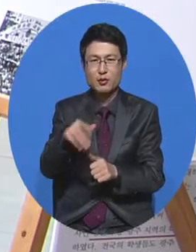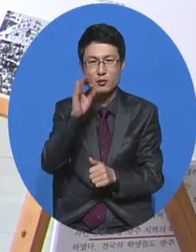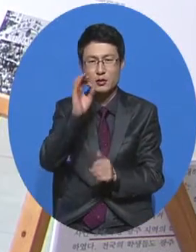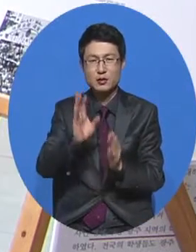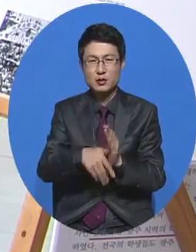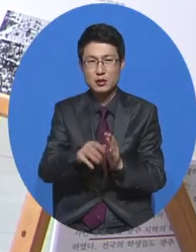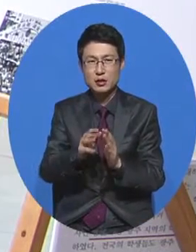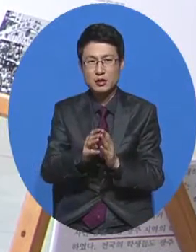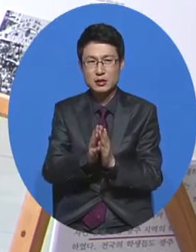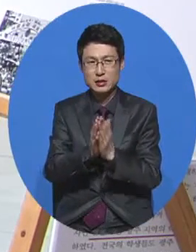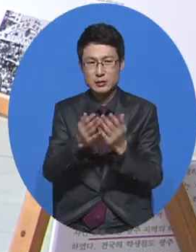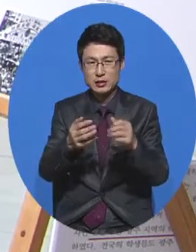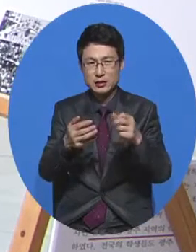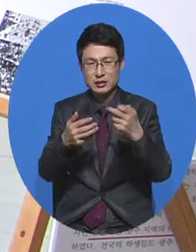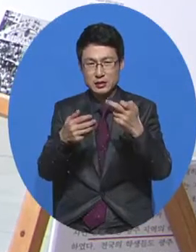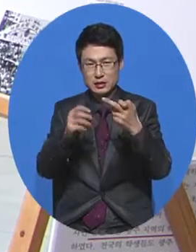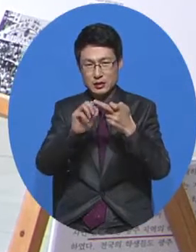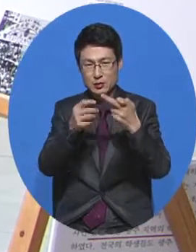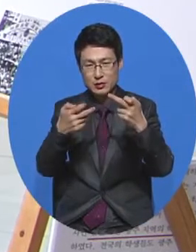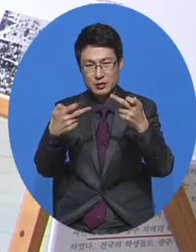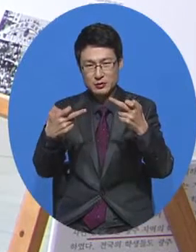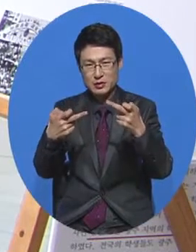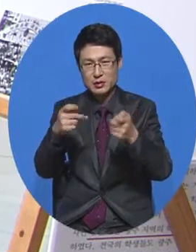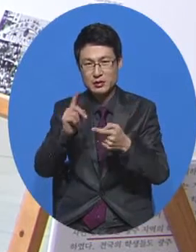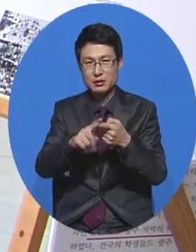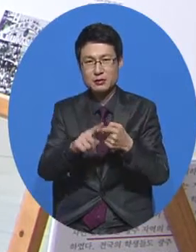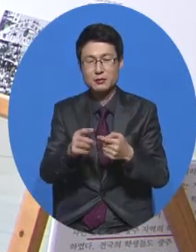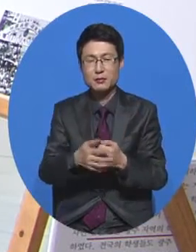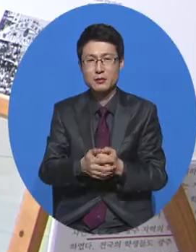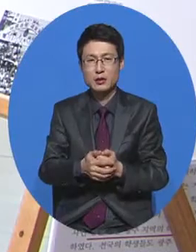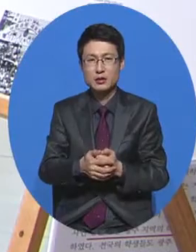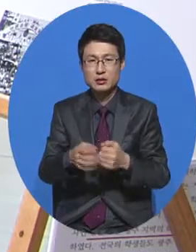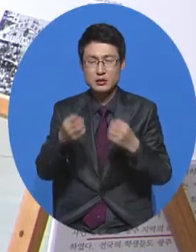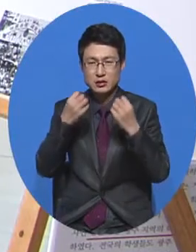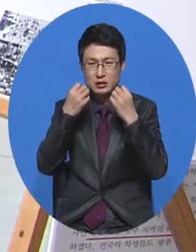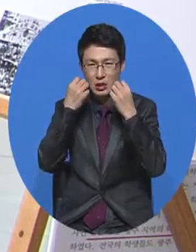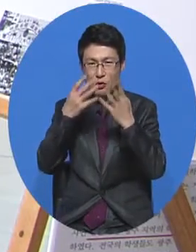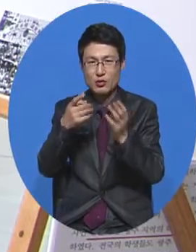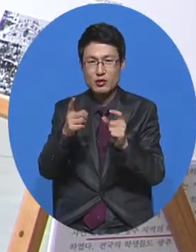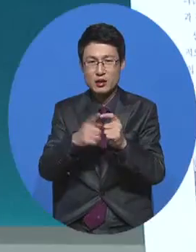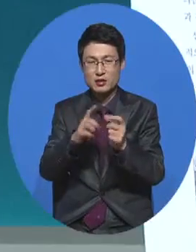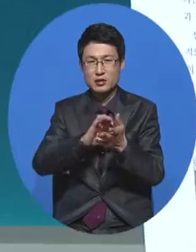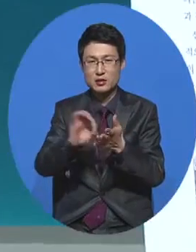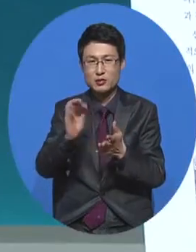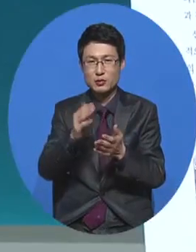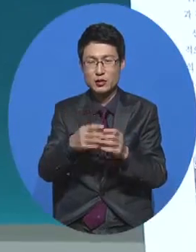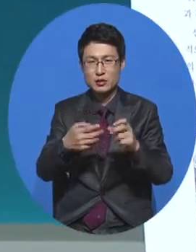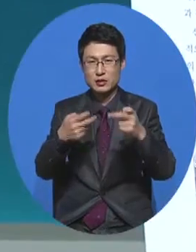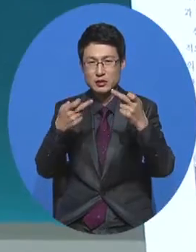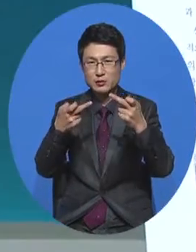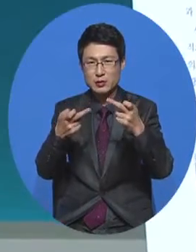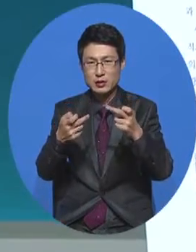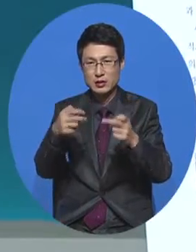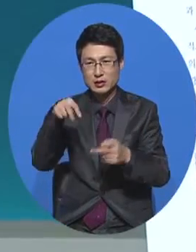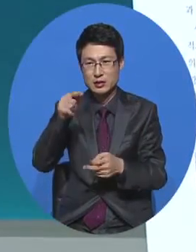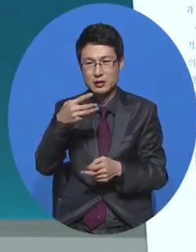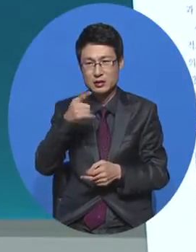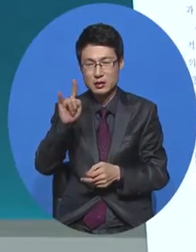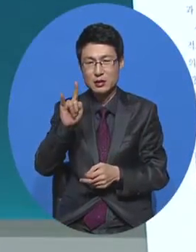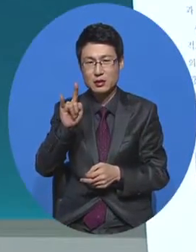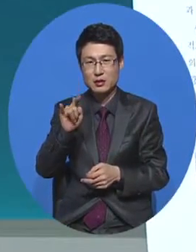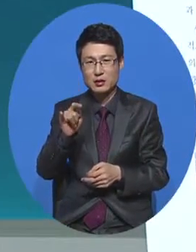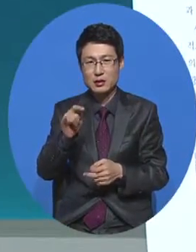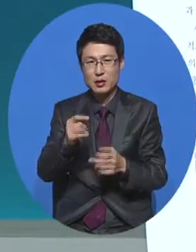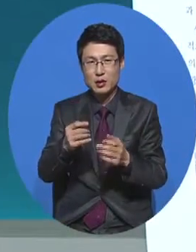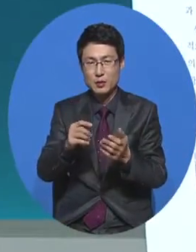교과서에는 12 12 에 대해서 새로운 용어를 사용하게 됩니다 12/12 사케 라고